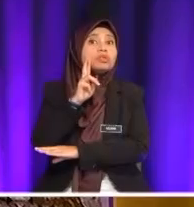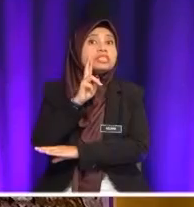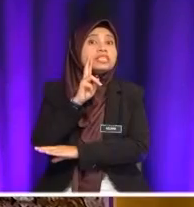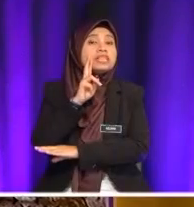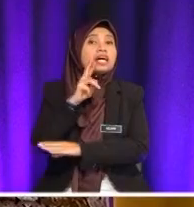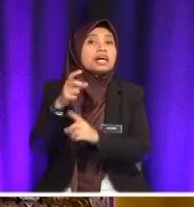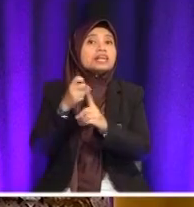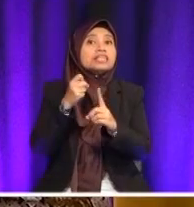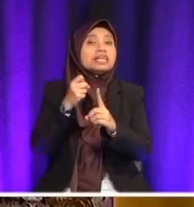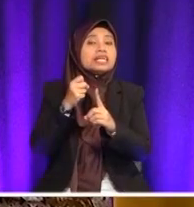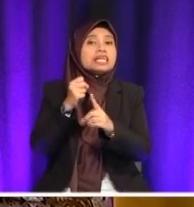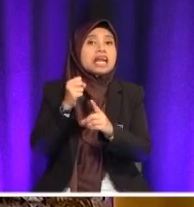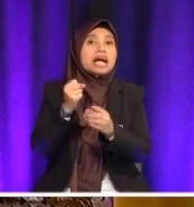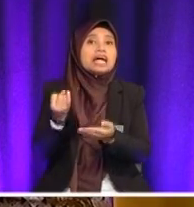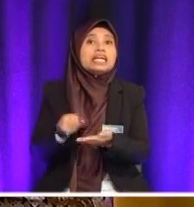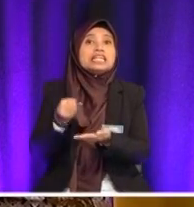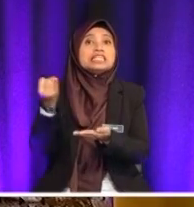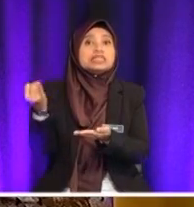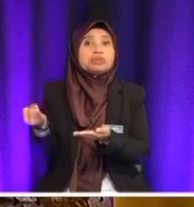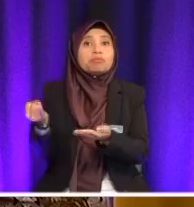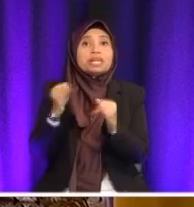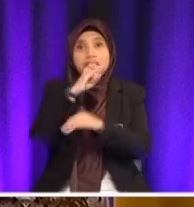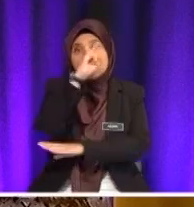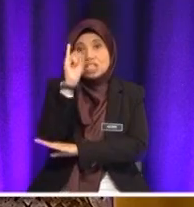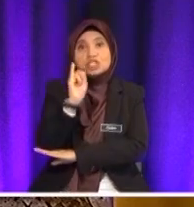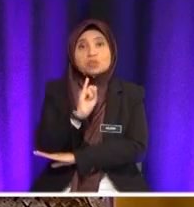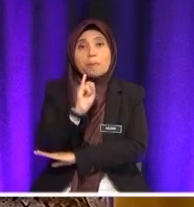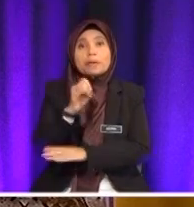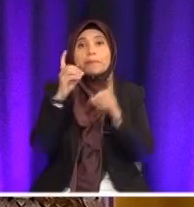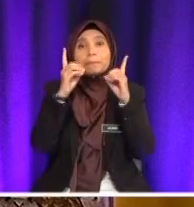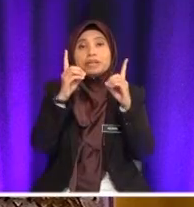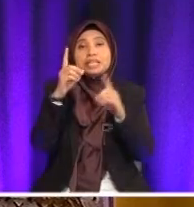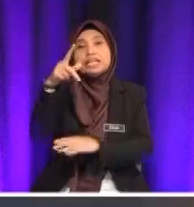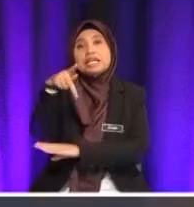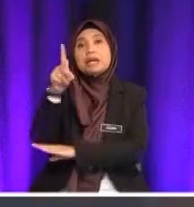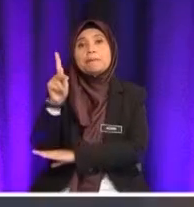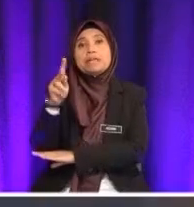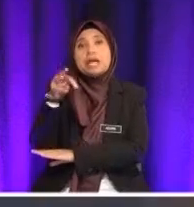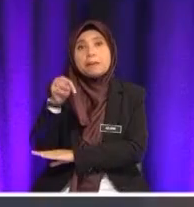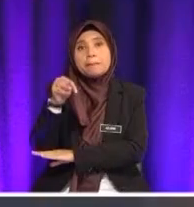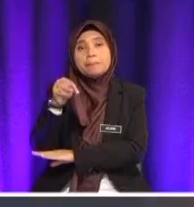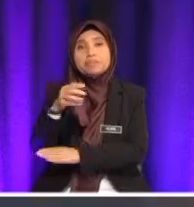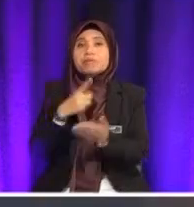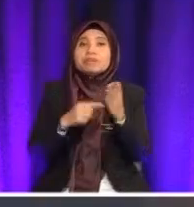pembinaan instrumen lembaga perusahaan Kementerian Pendidikan Malaysia Alhamdulillah